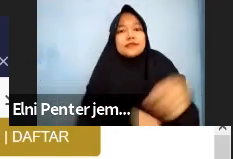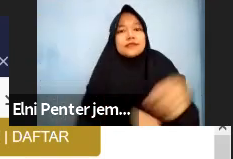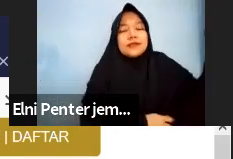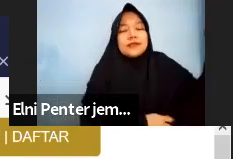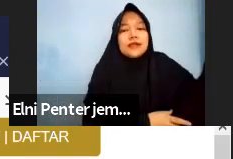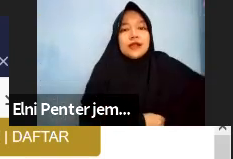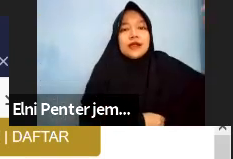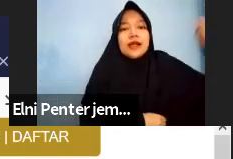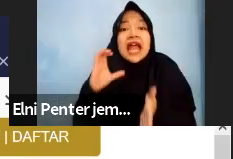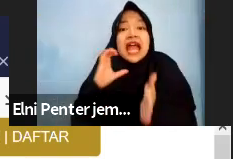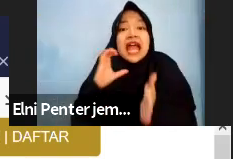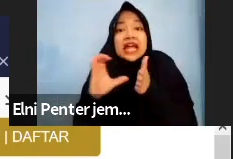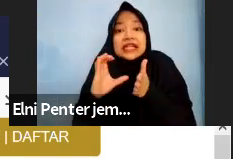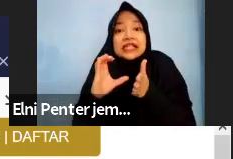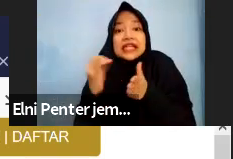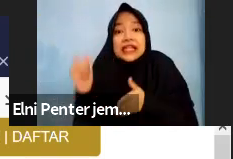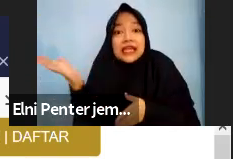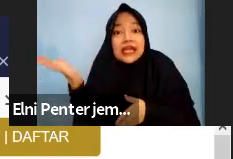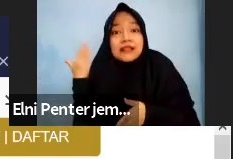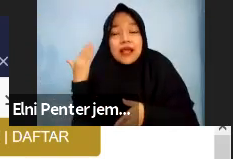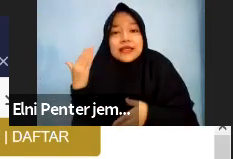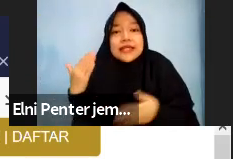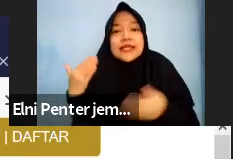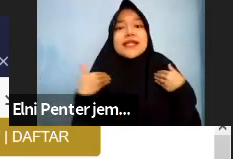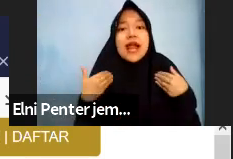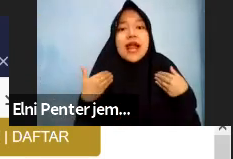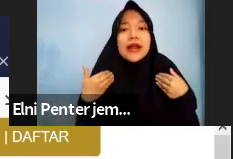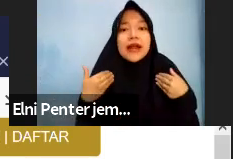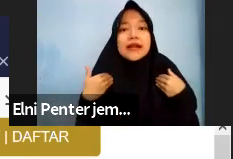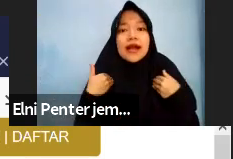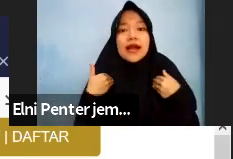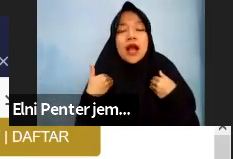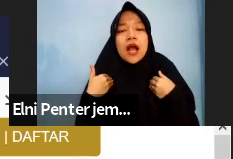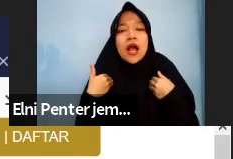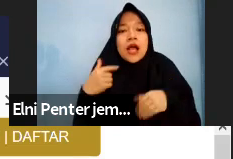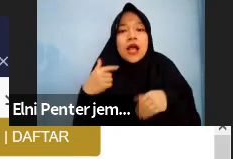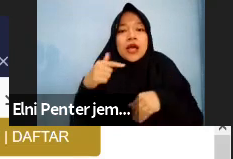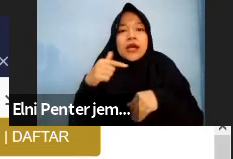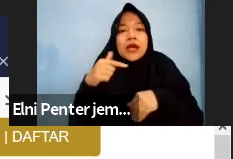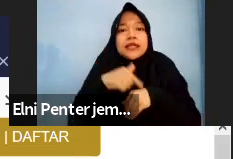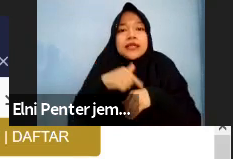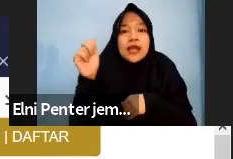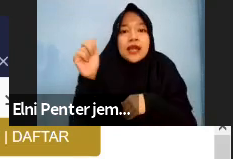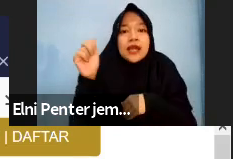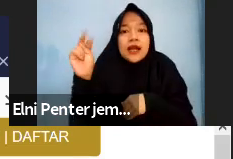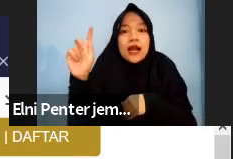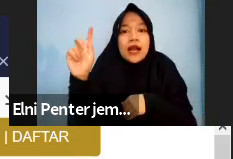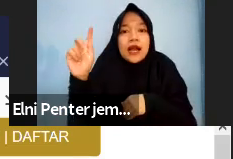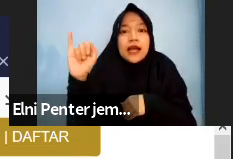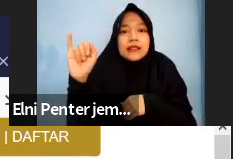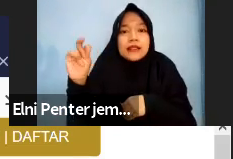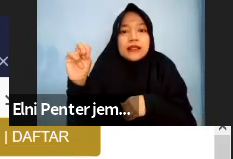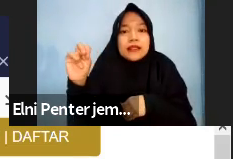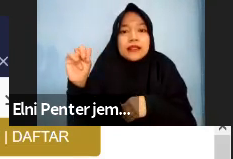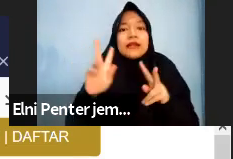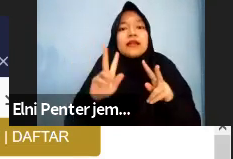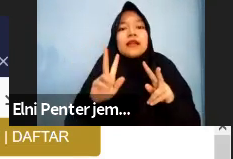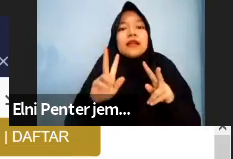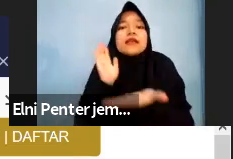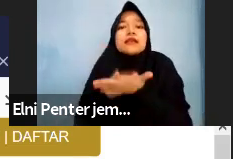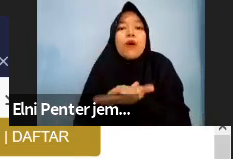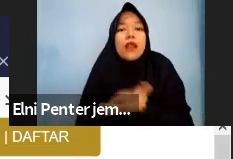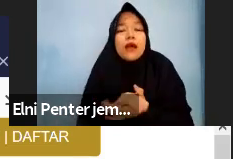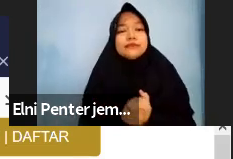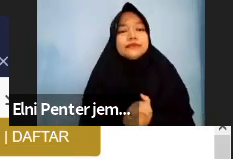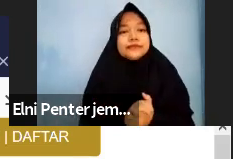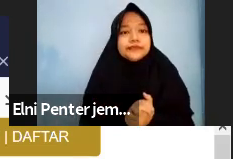jadi siswa-siswi itu sudah sudah berimajinasi sudah bisa membayangkan menjadi kita sendiri yang posisi mendengarkan kita